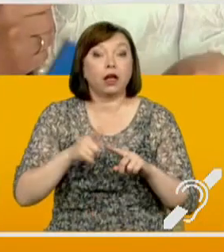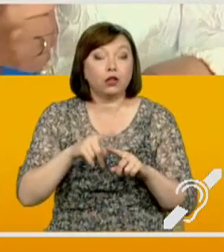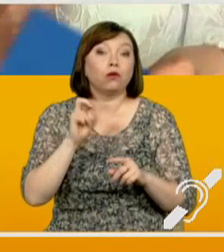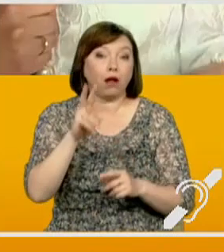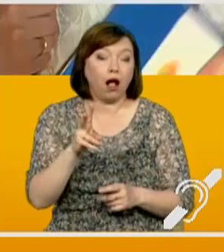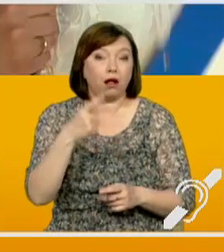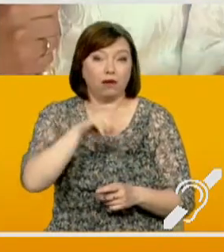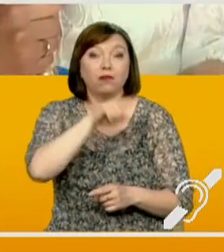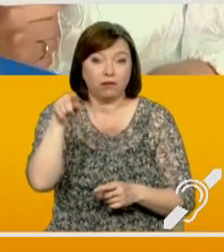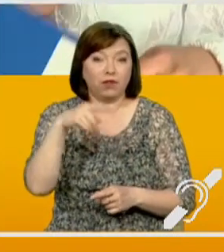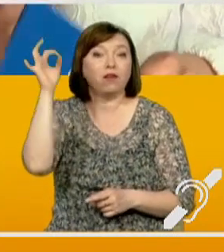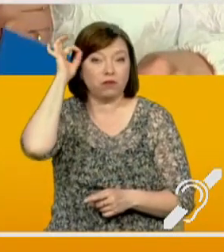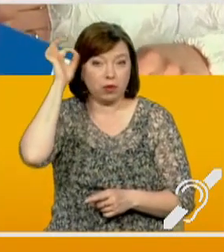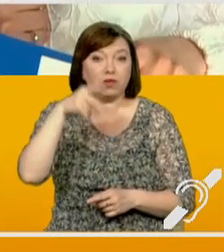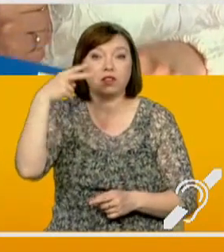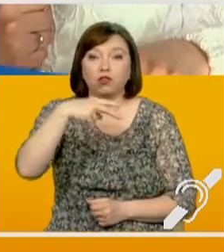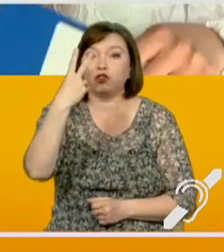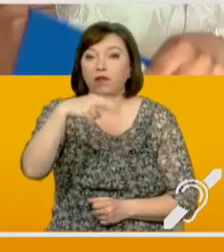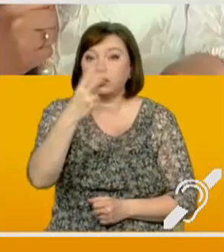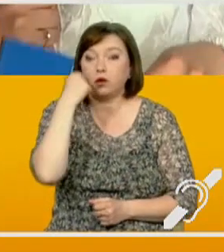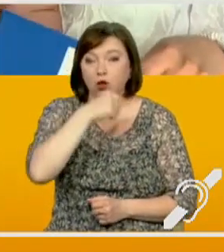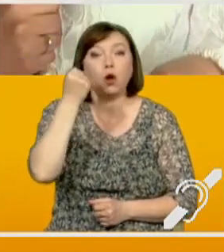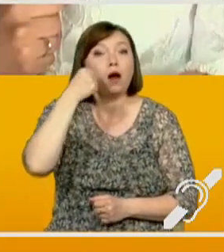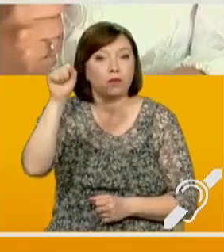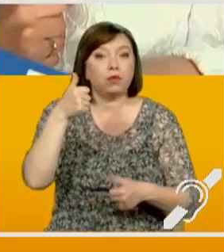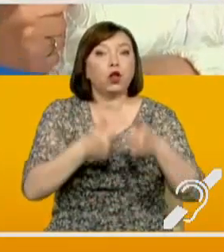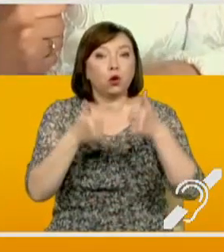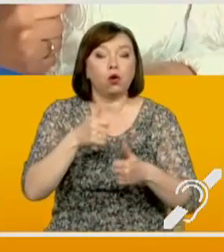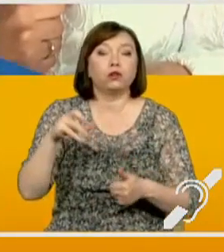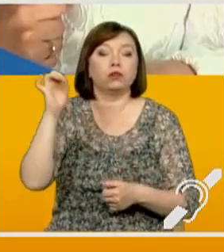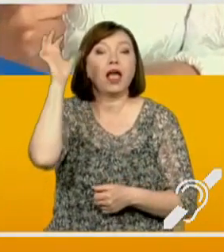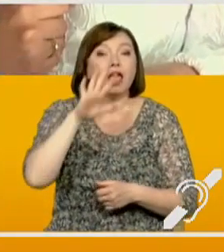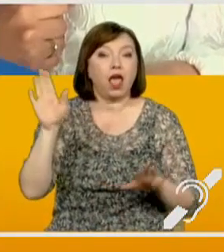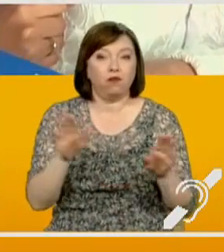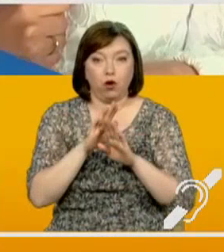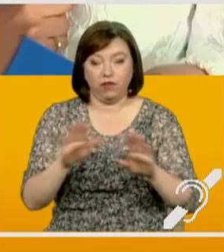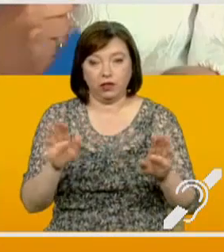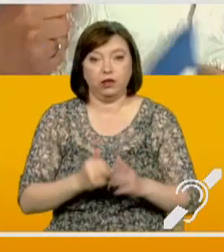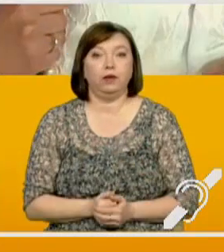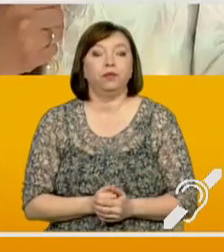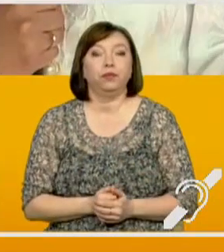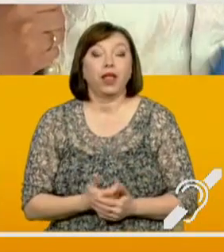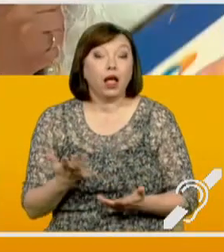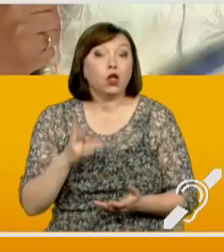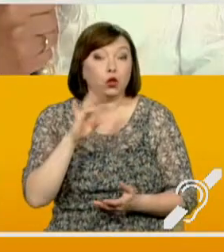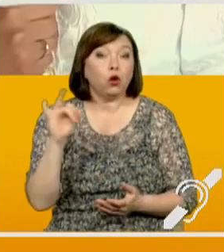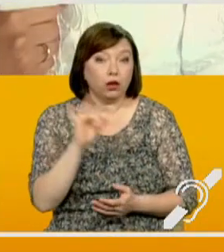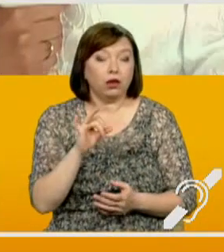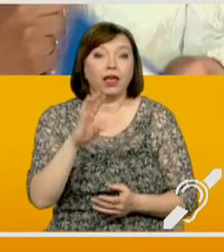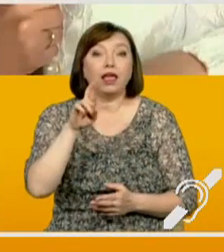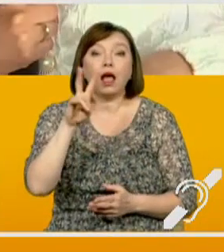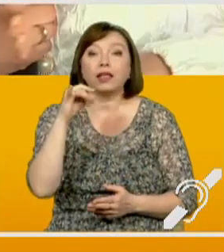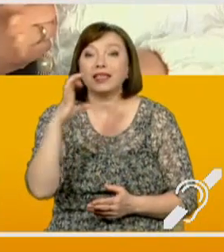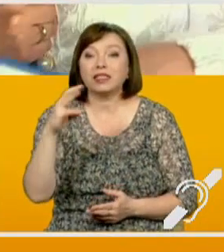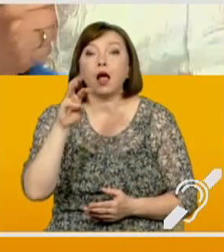cum bine vă amintiți, în 2022 au câștigat concursul internațional de muzică Eurovision, dar și Yanis